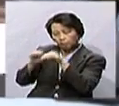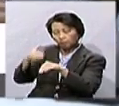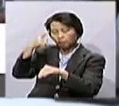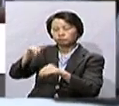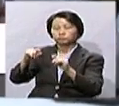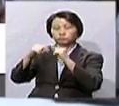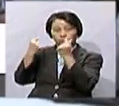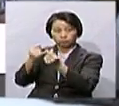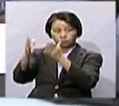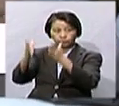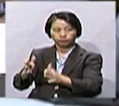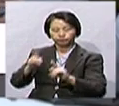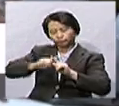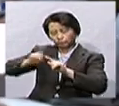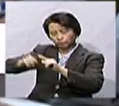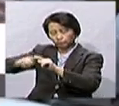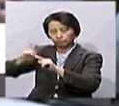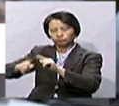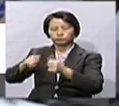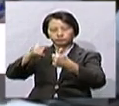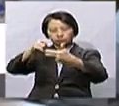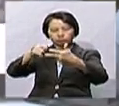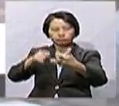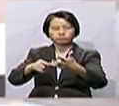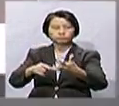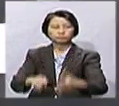kepada jemaah dalam pelbagai aspek.